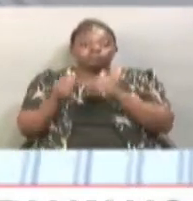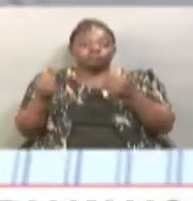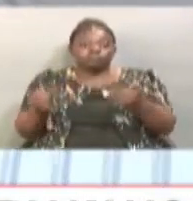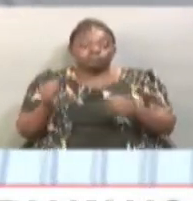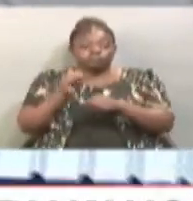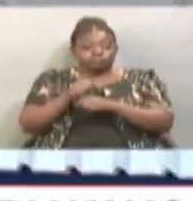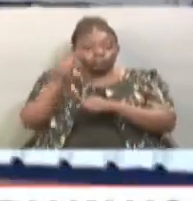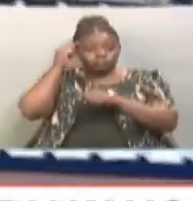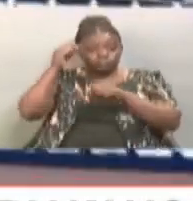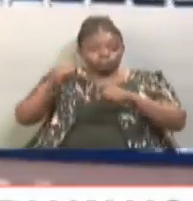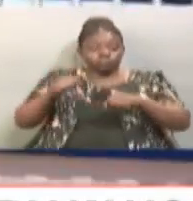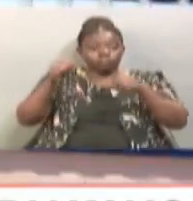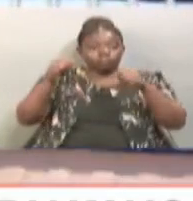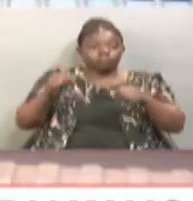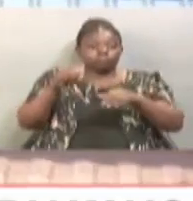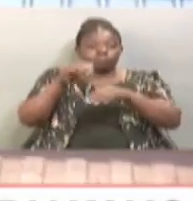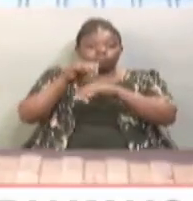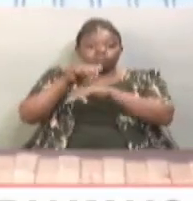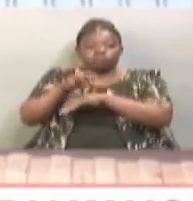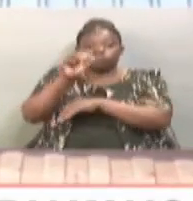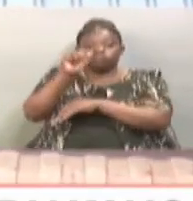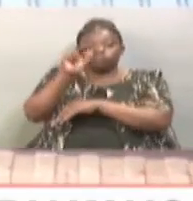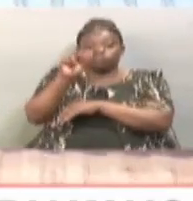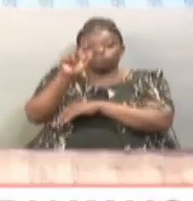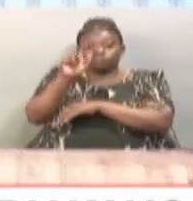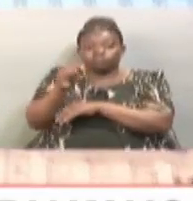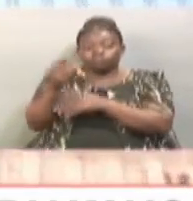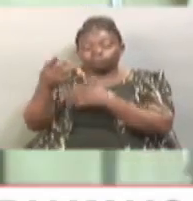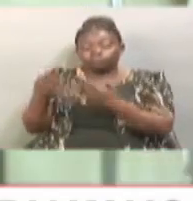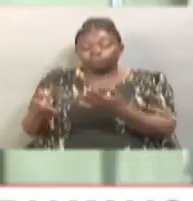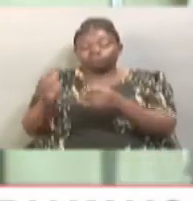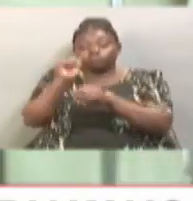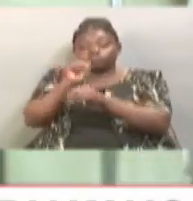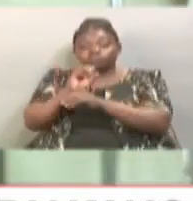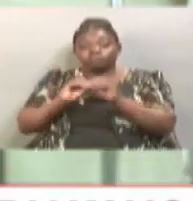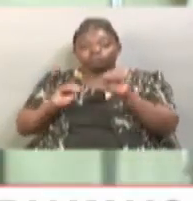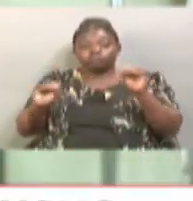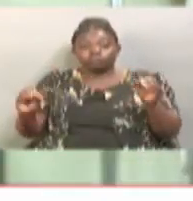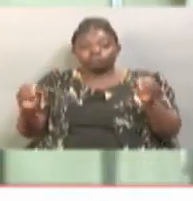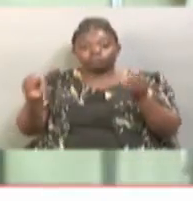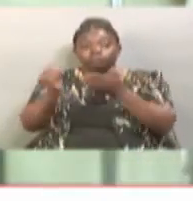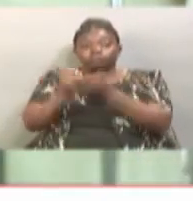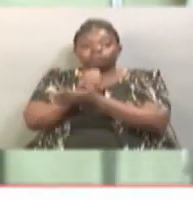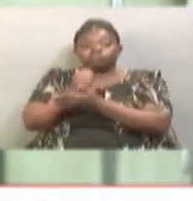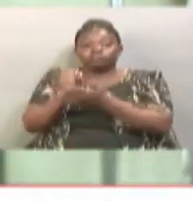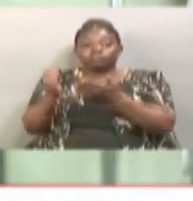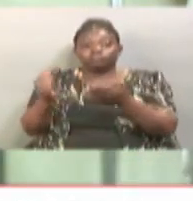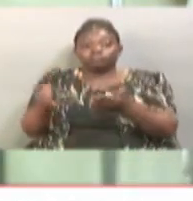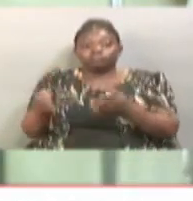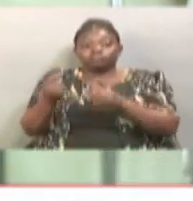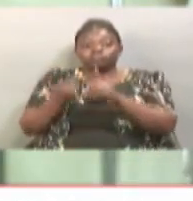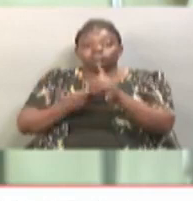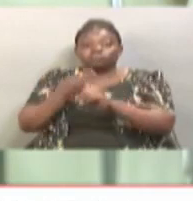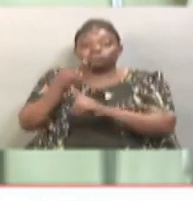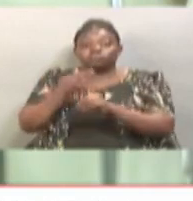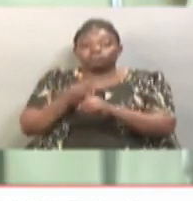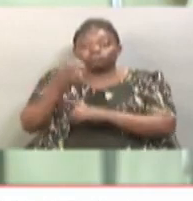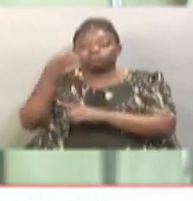baabwe babadde baziwanga b'ejenti olwabo ne baviiramu awo visa nasabanga bagatakoya amezi atu bampaya mwezi